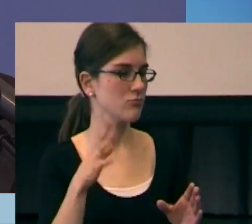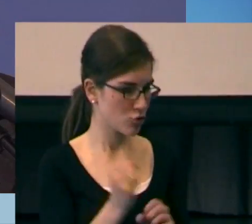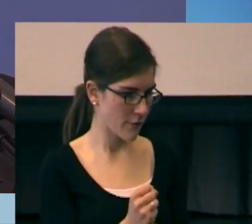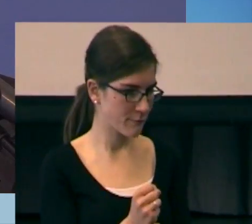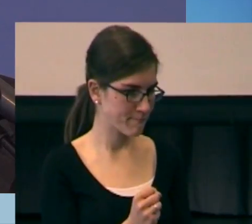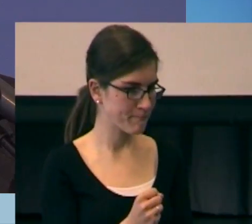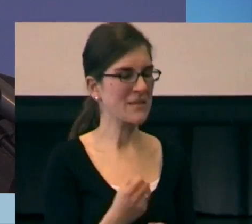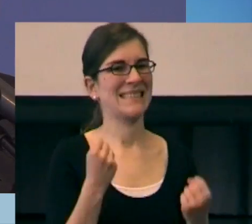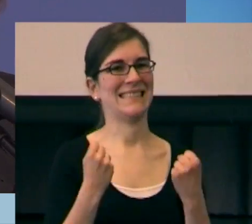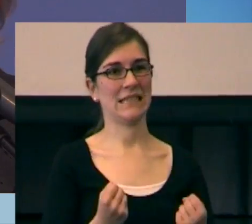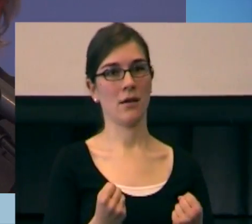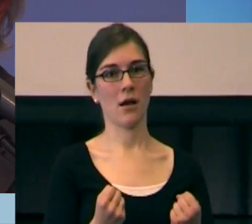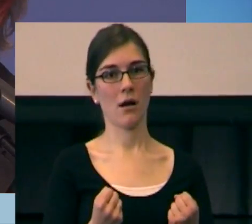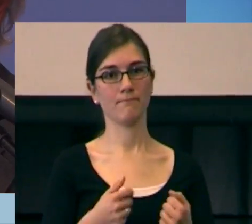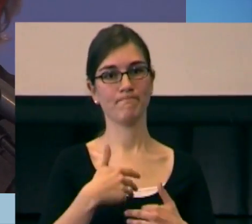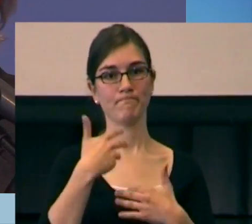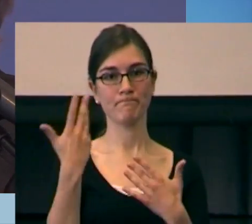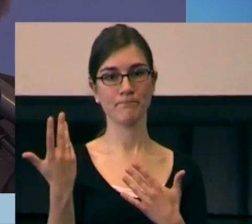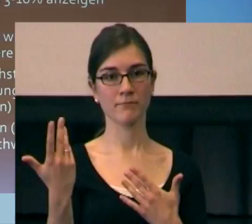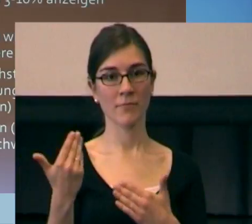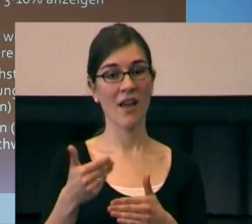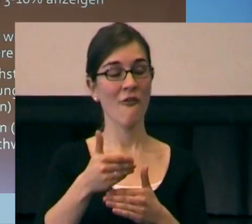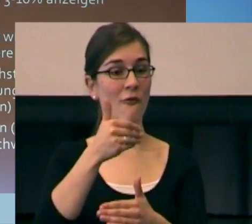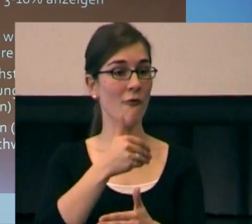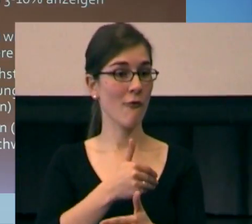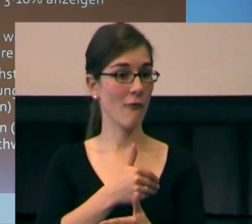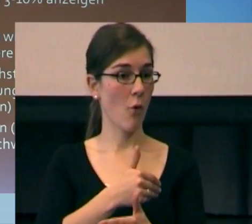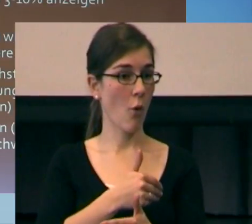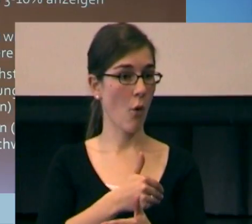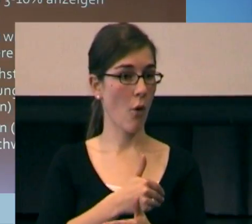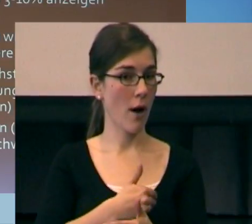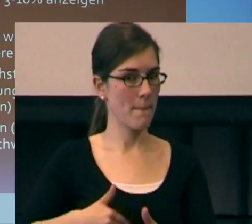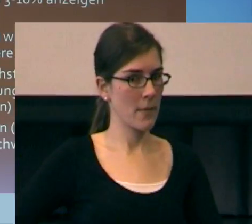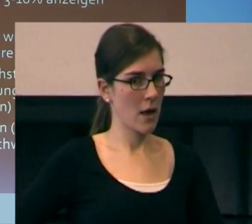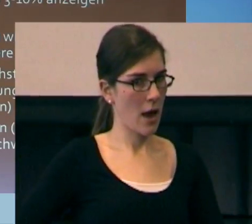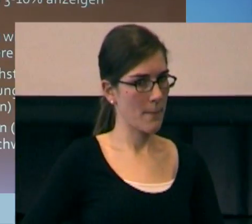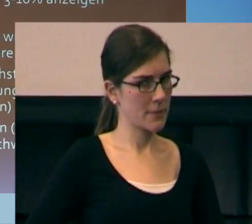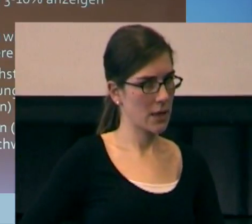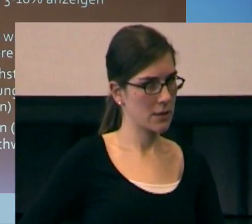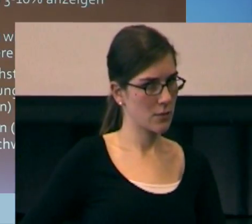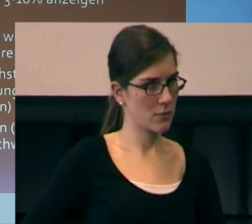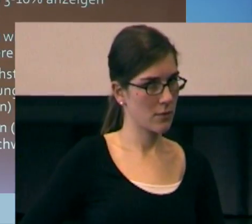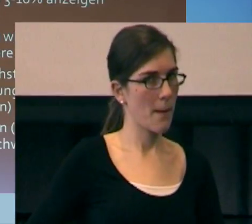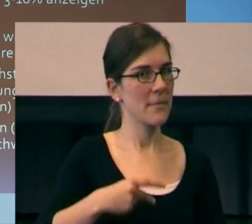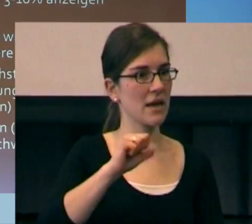sicherer, dass man es vor der Abtastung der Prostata